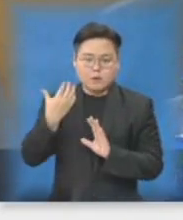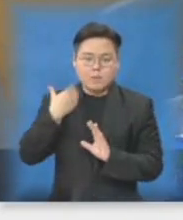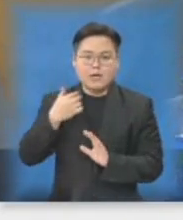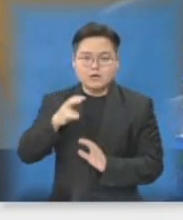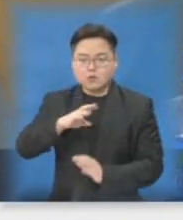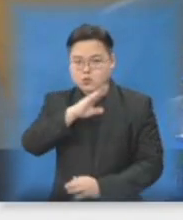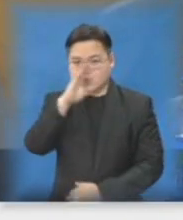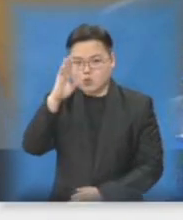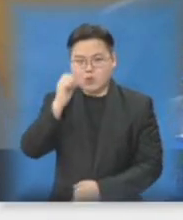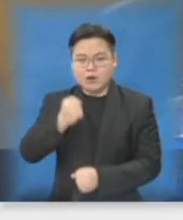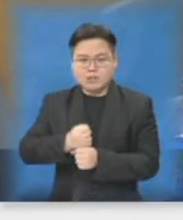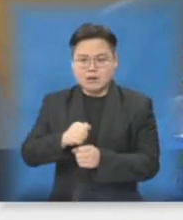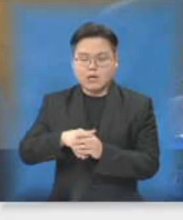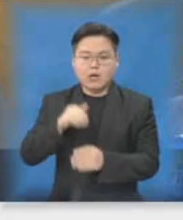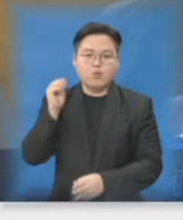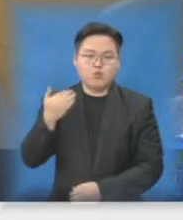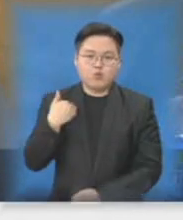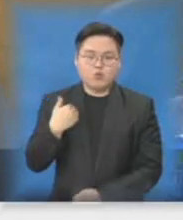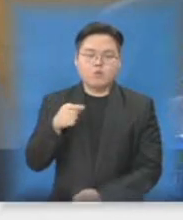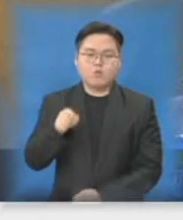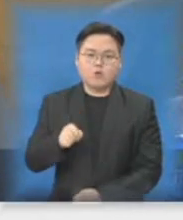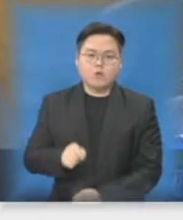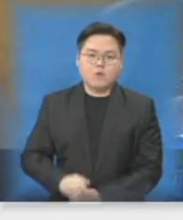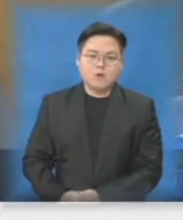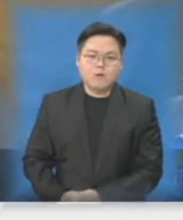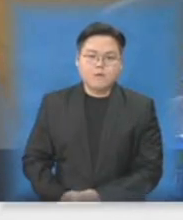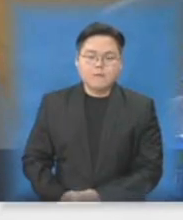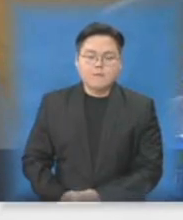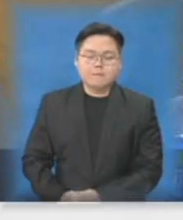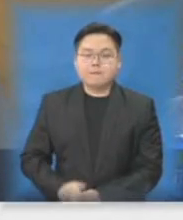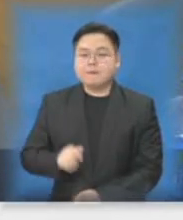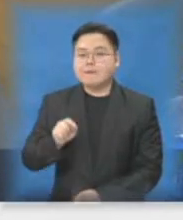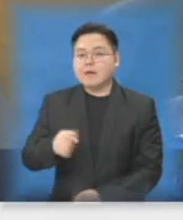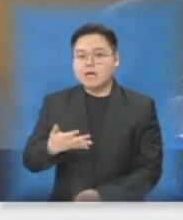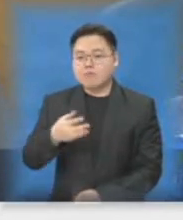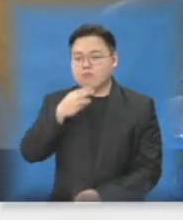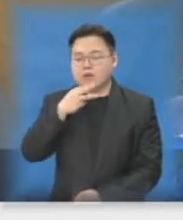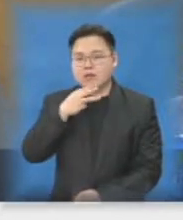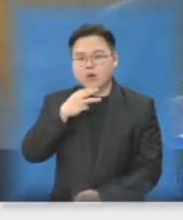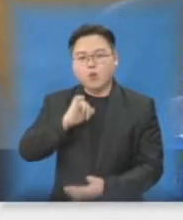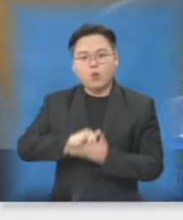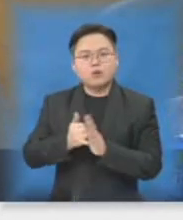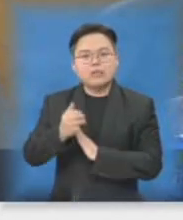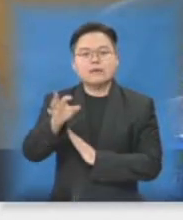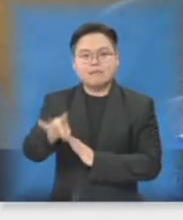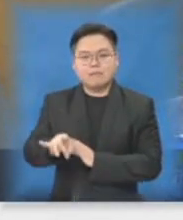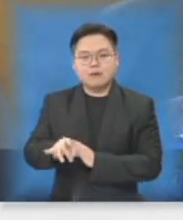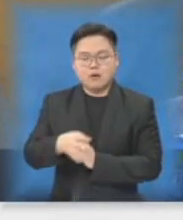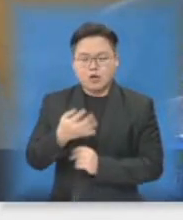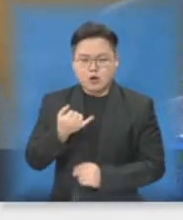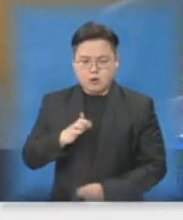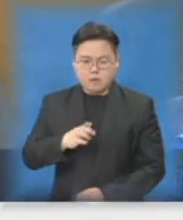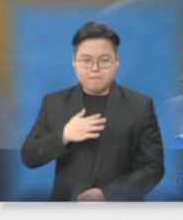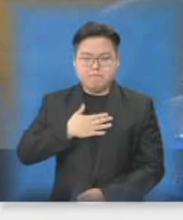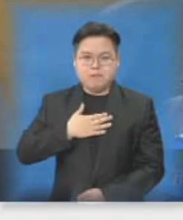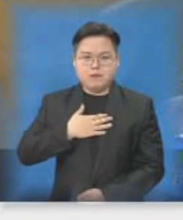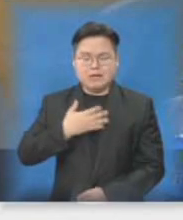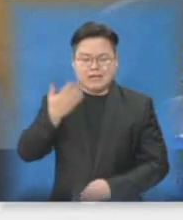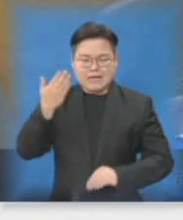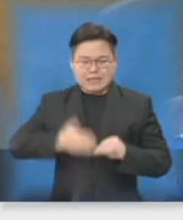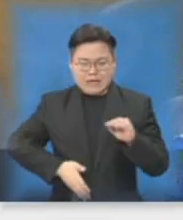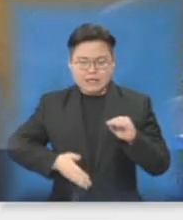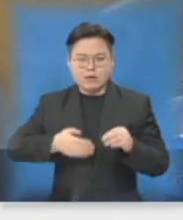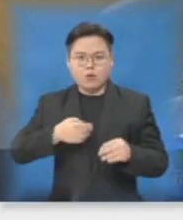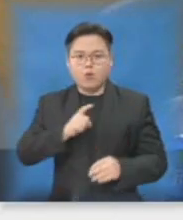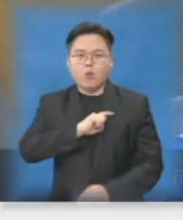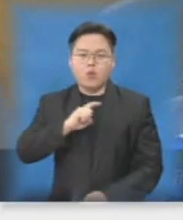зүүнийн хувьд л гарсан. Тэгэхээр бид нэр энэ ямар одоо сигнал өгөөд юм гэхээр бид нар бол ерөөсөө Улаанбаатар хотод таксины үйлчилгээ